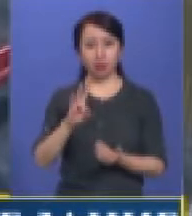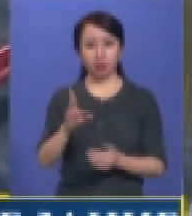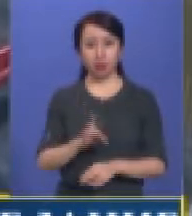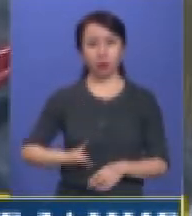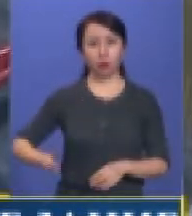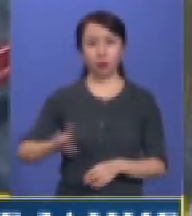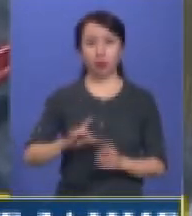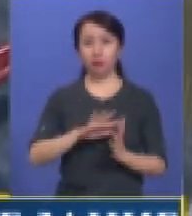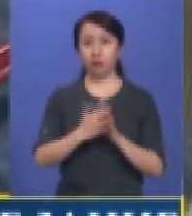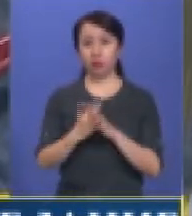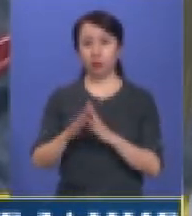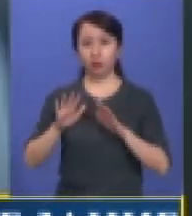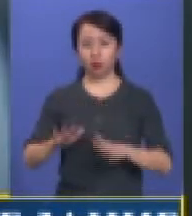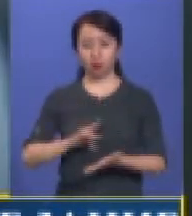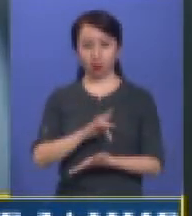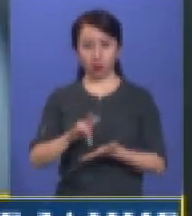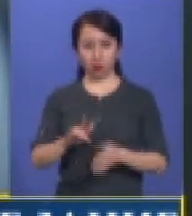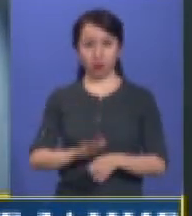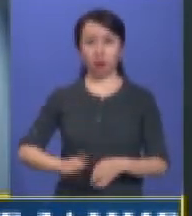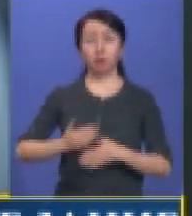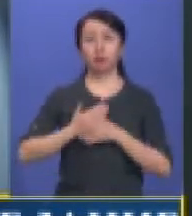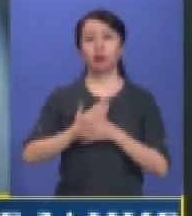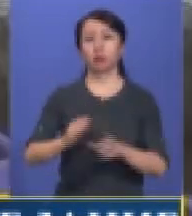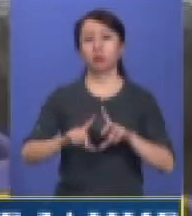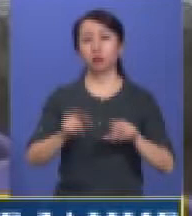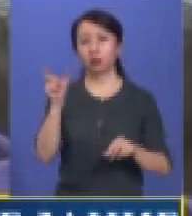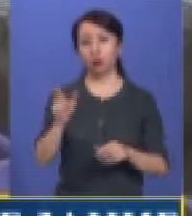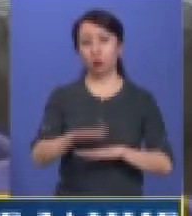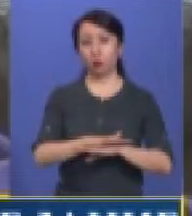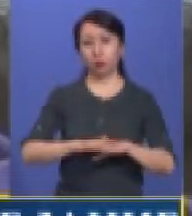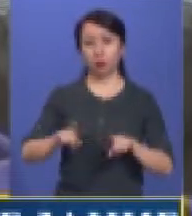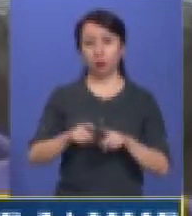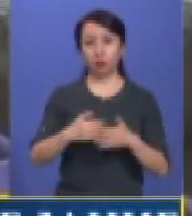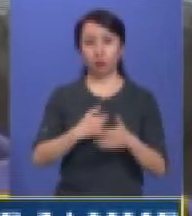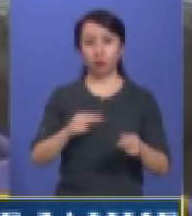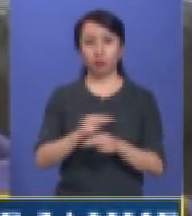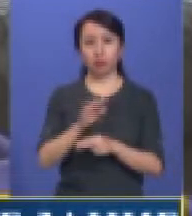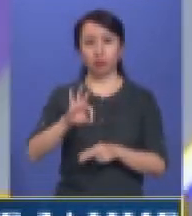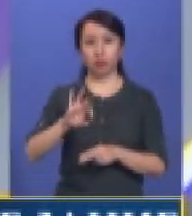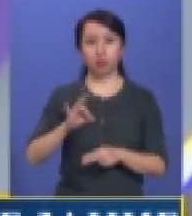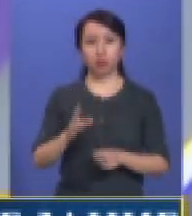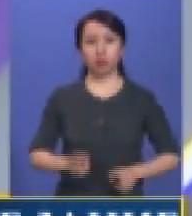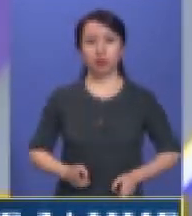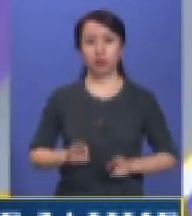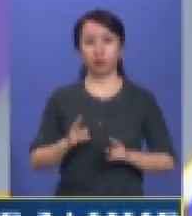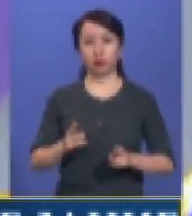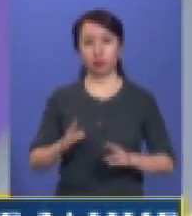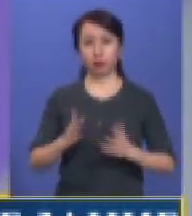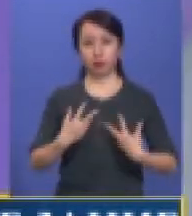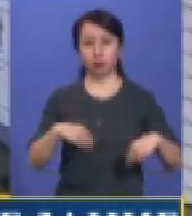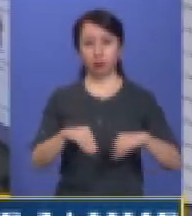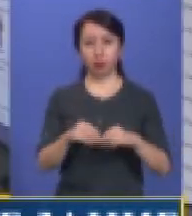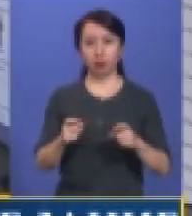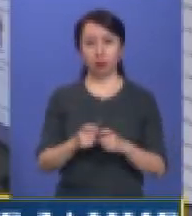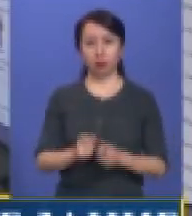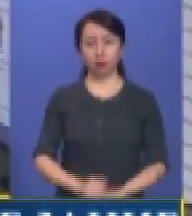кварталов сельской местности и городах страны, поддержки институтов гражданского общества, а также профилактику социальных, криминальных и бытовых